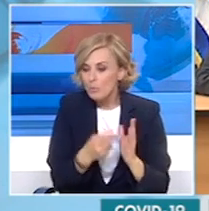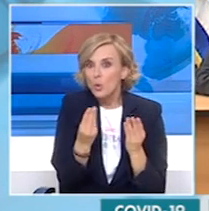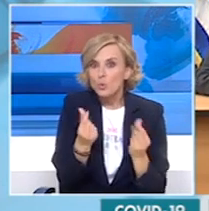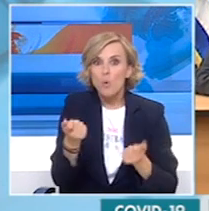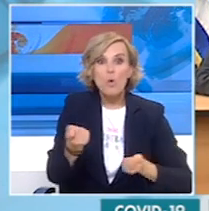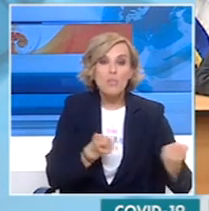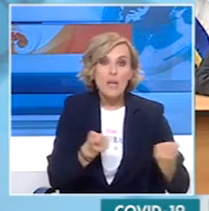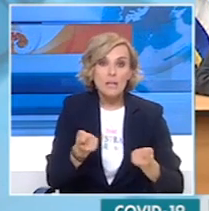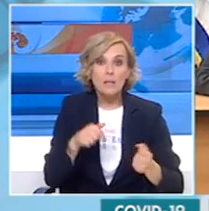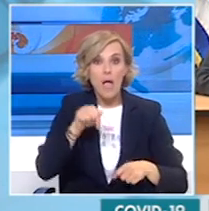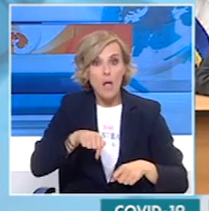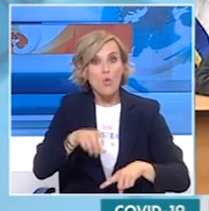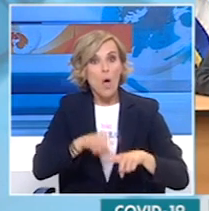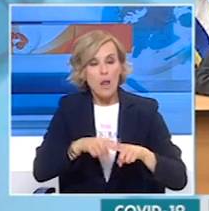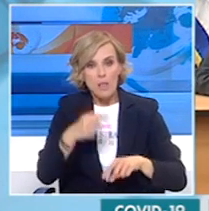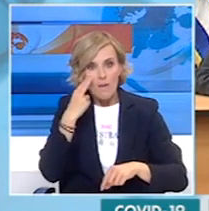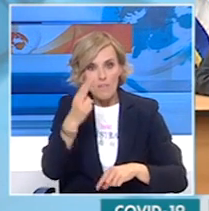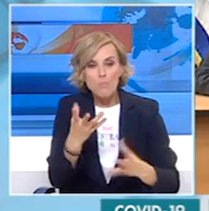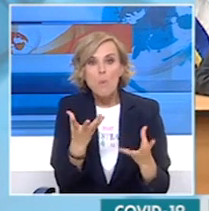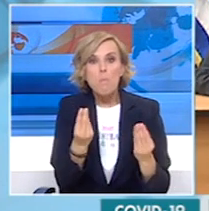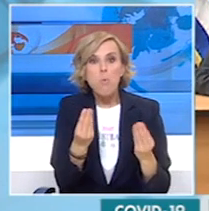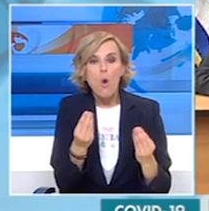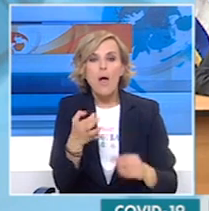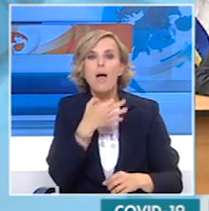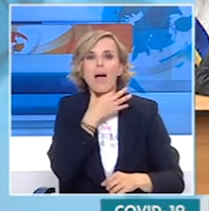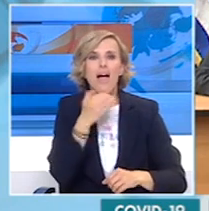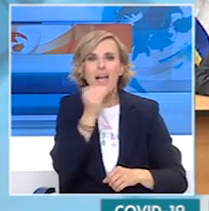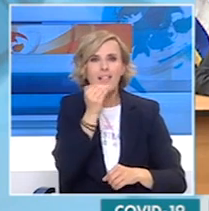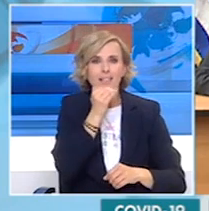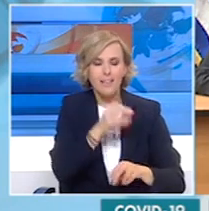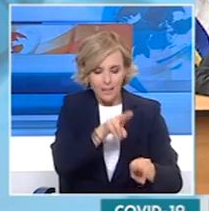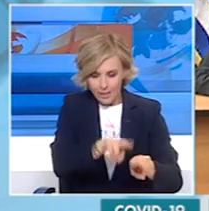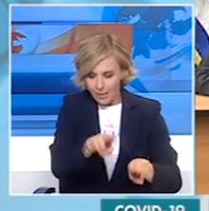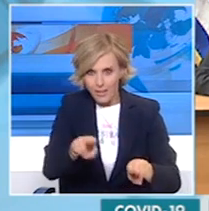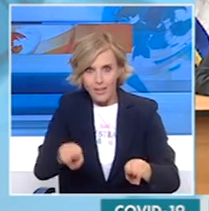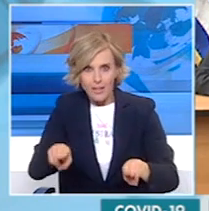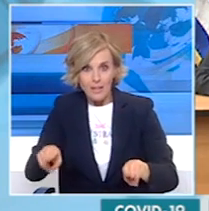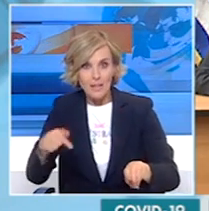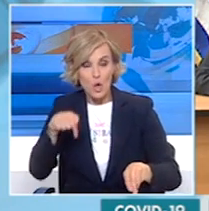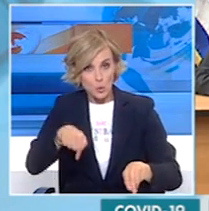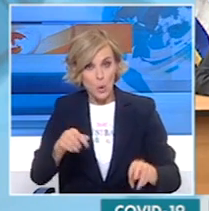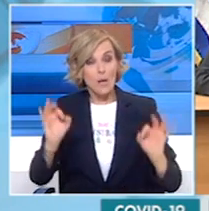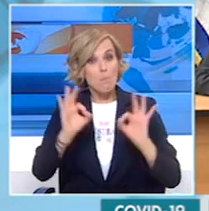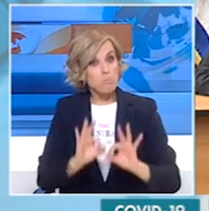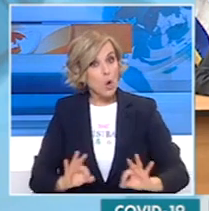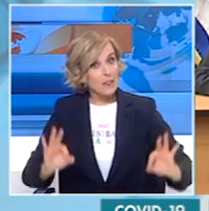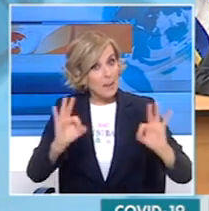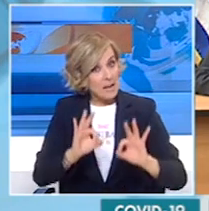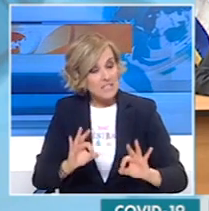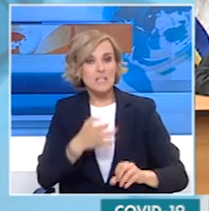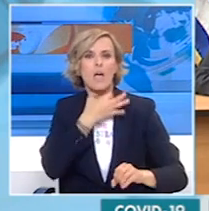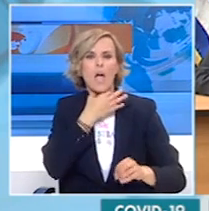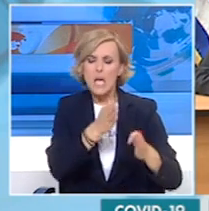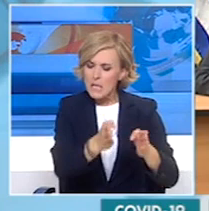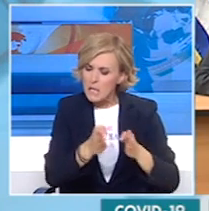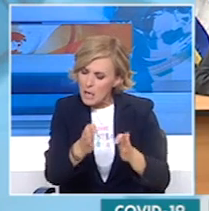στο ΕΣΥ έχει αυξηθεί σημαντικά ο αριθμός κλίνων ΜΕΘ, με το Υπουργείο Υγείας να προετοιμάζεται για πάνε ενδεχόμενο. Έχουν υπολογιστεί οι ανάγκες των